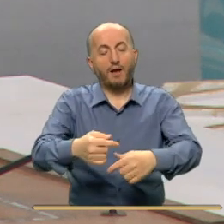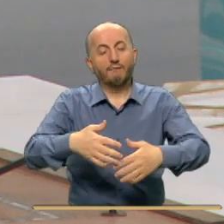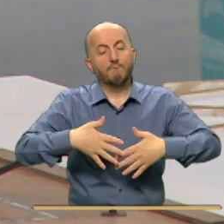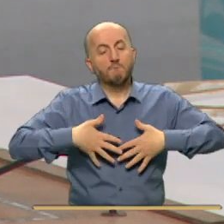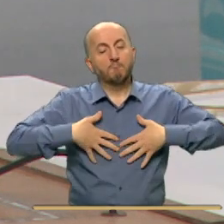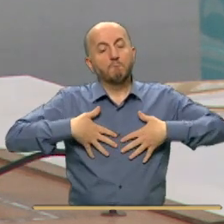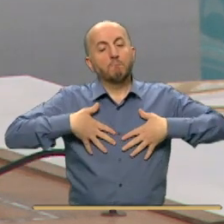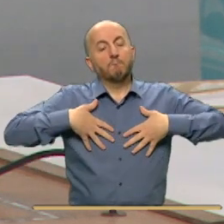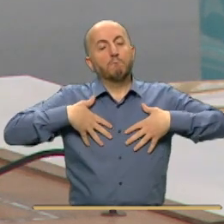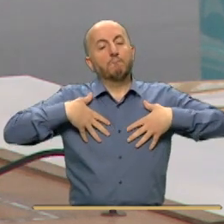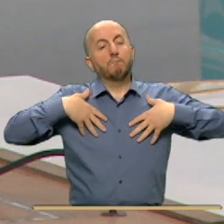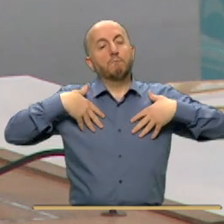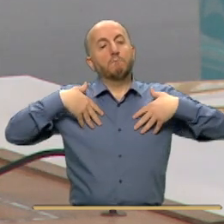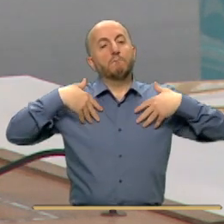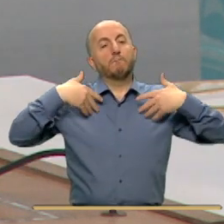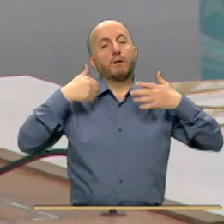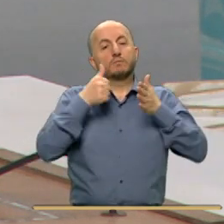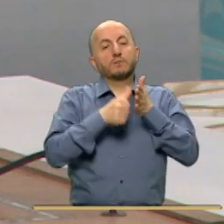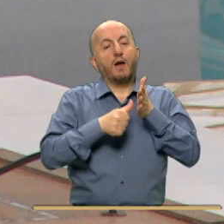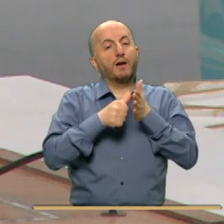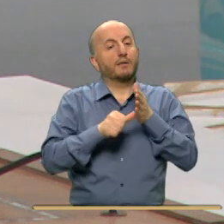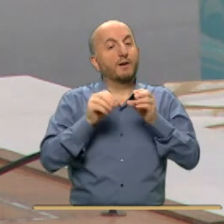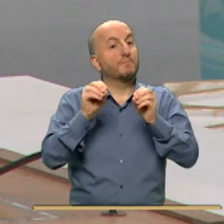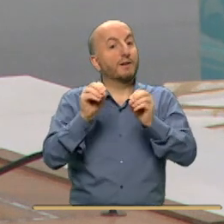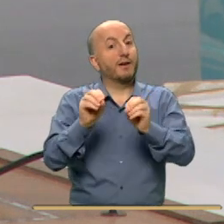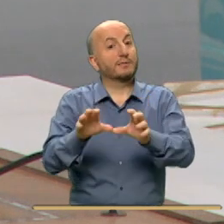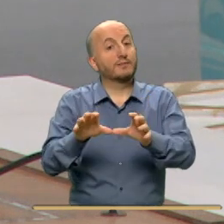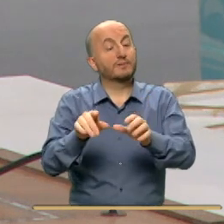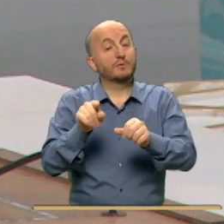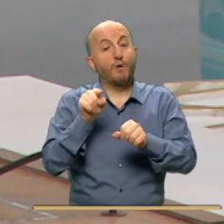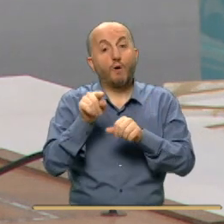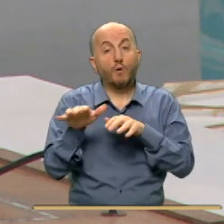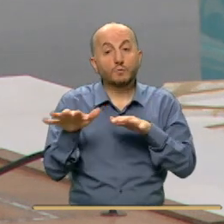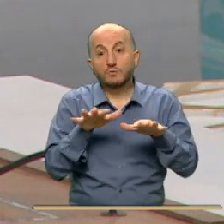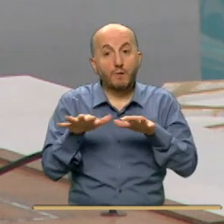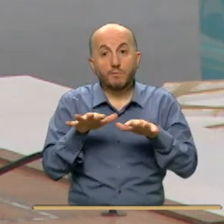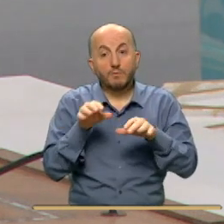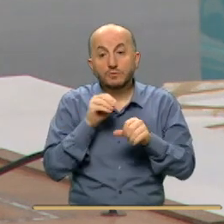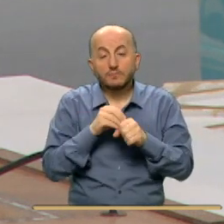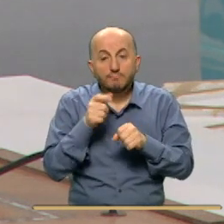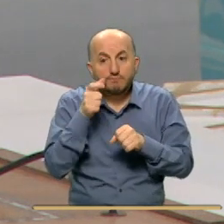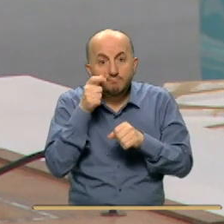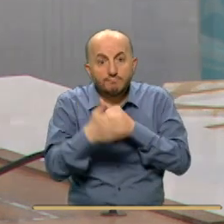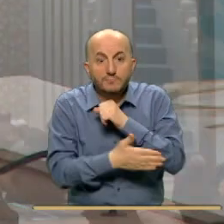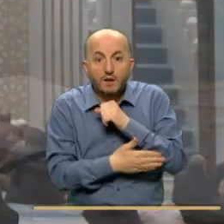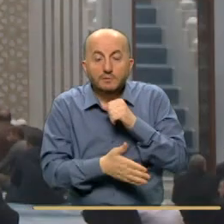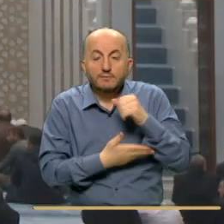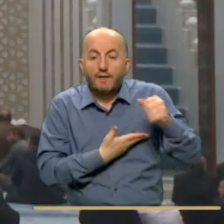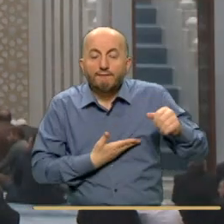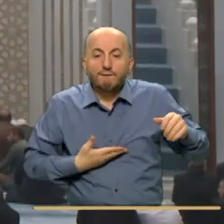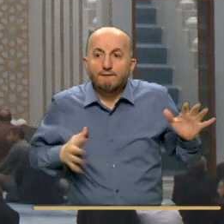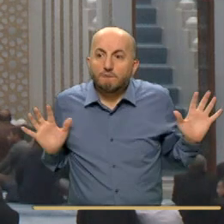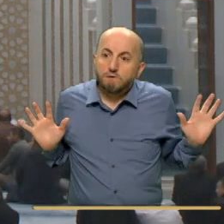iftihar edecekleri, övünecekleri bir tarih bıraktınız. O depremdeki hassasiyetiniz, duyarlılığınız,